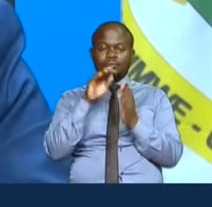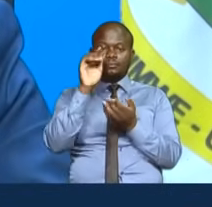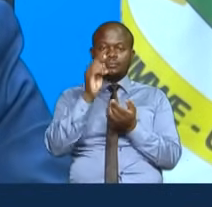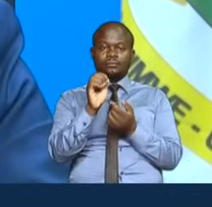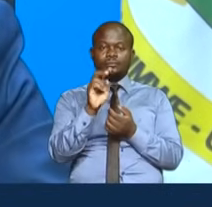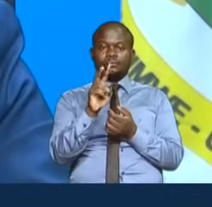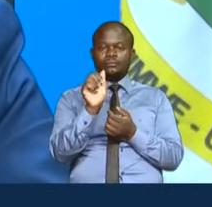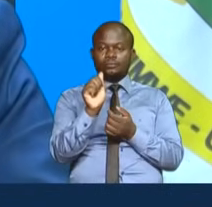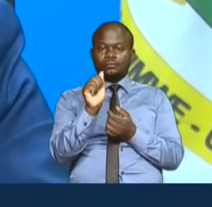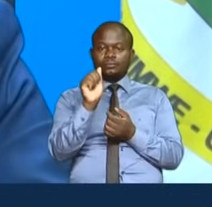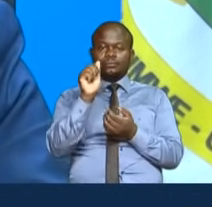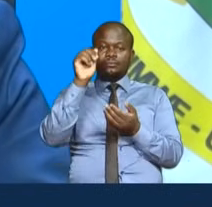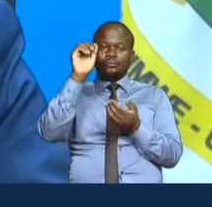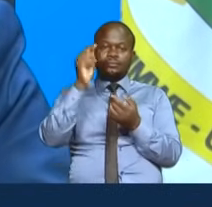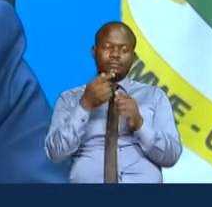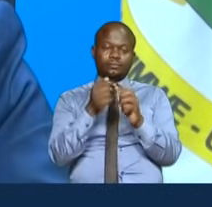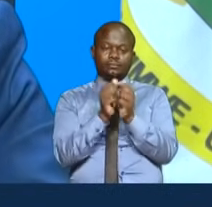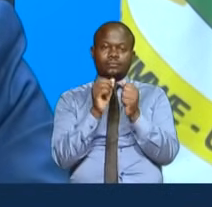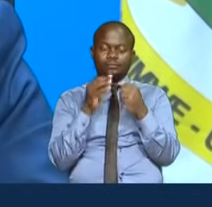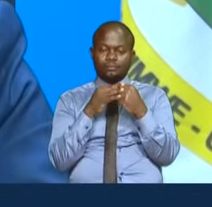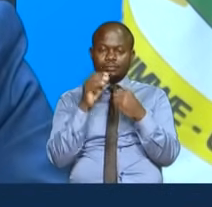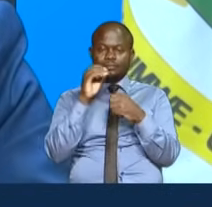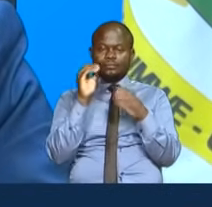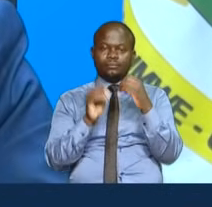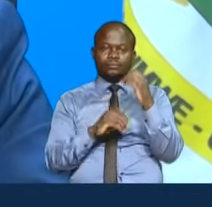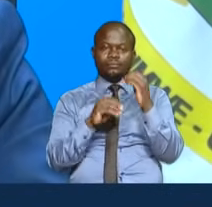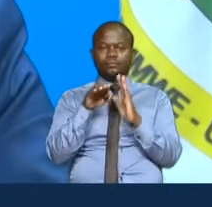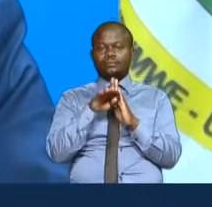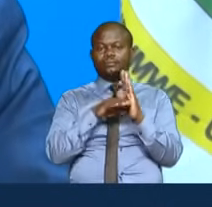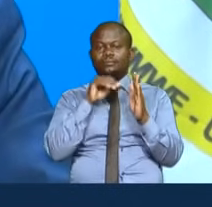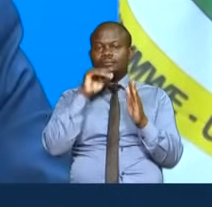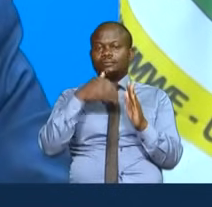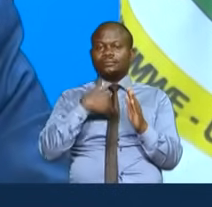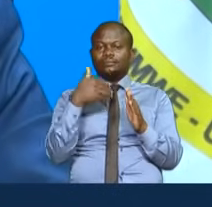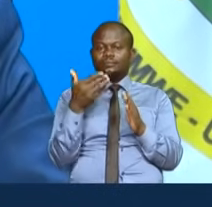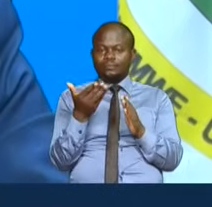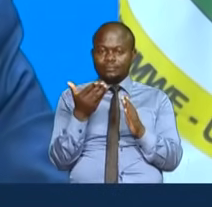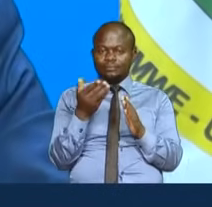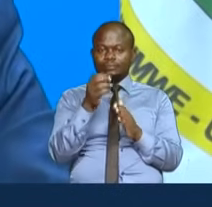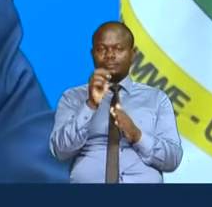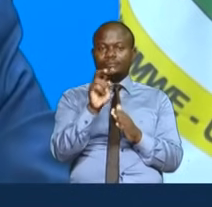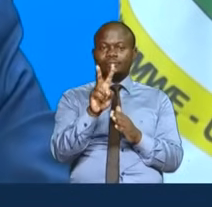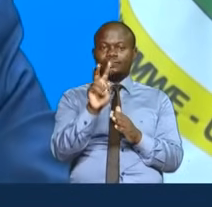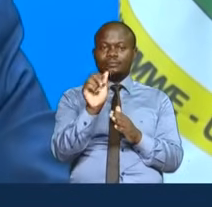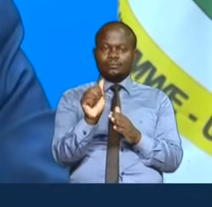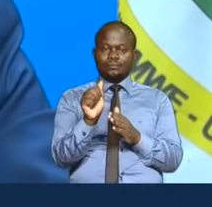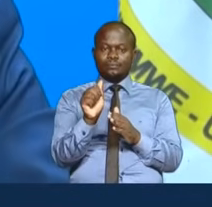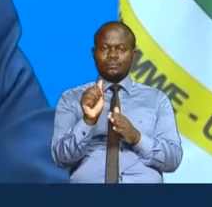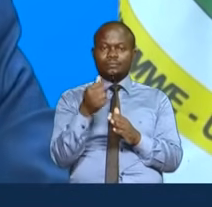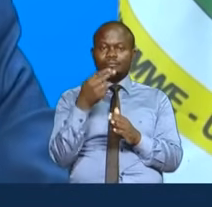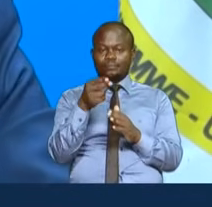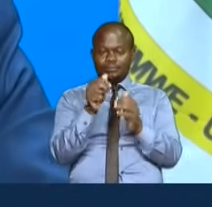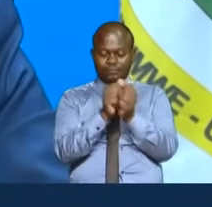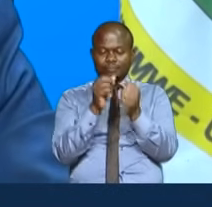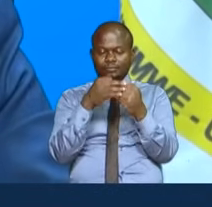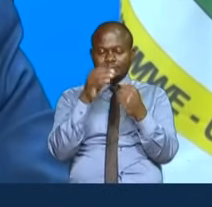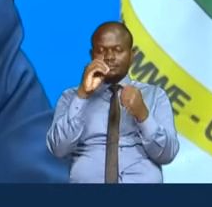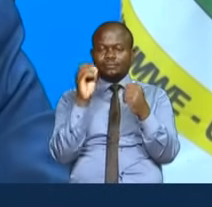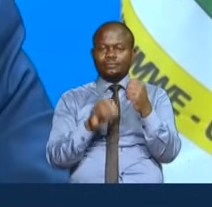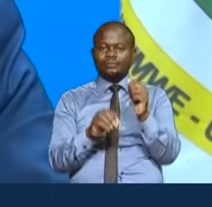kuri 18% iyo gahunda nayo dufite na TVA kugeza ubu iracyari kuri